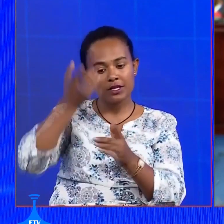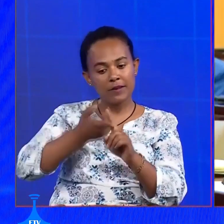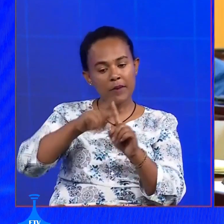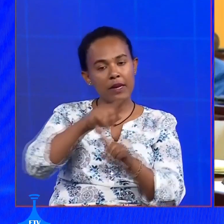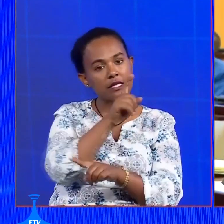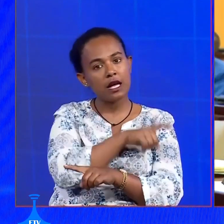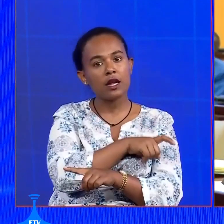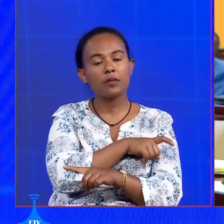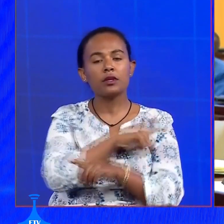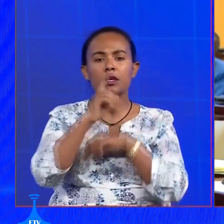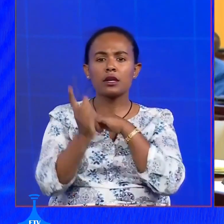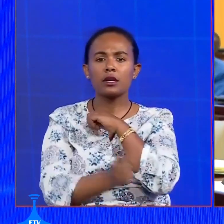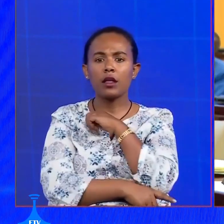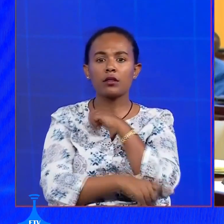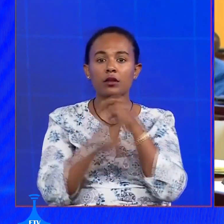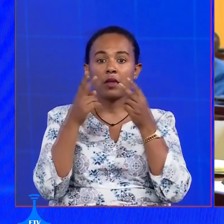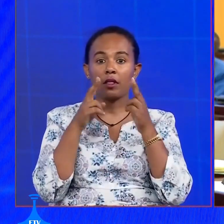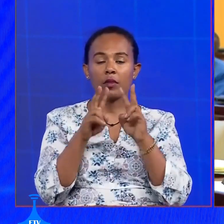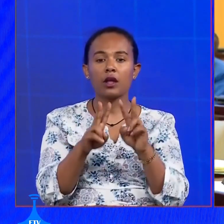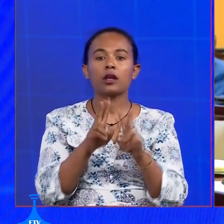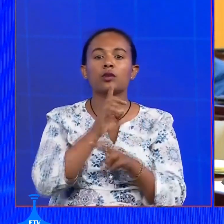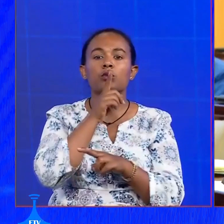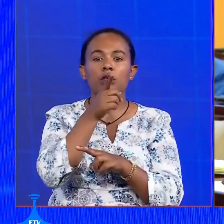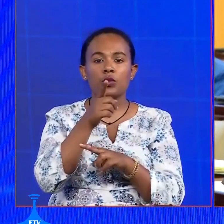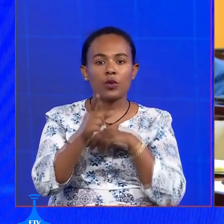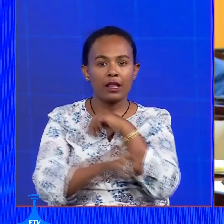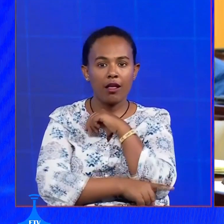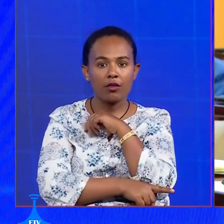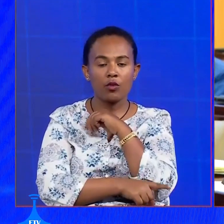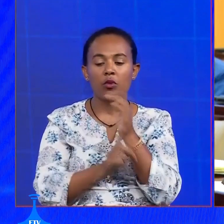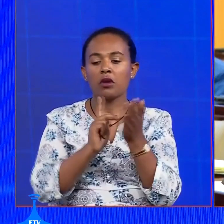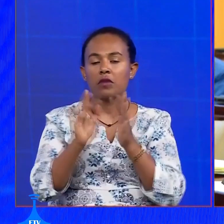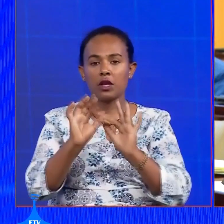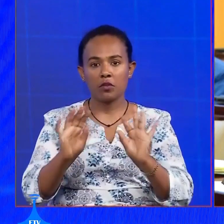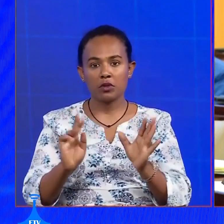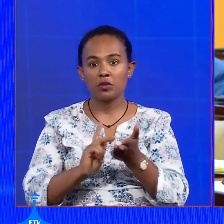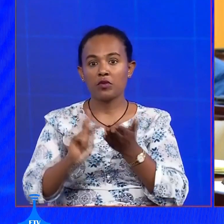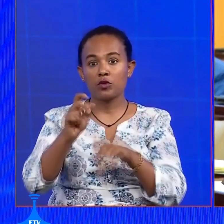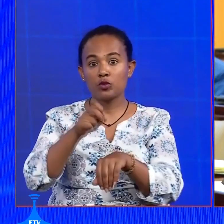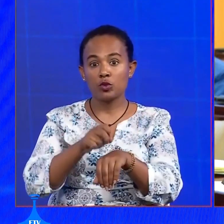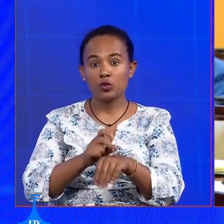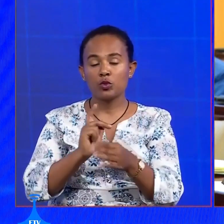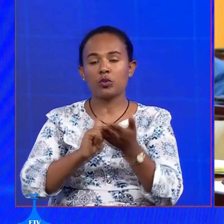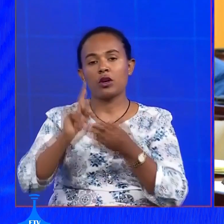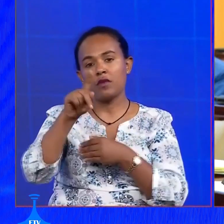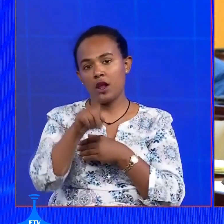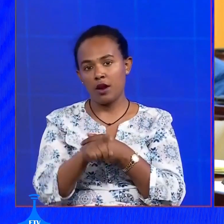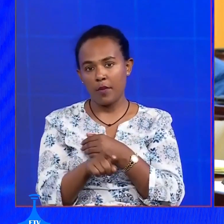የምንለው። ቅጣትን በተመለከተ እውነት ነው፣ ቅጣት መከፈል የለበትም። ክፍያዎች በወቅቱ መከፈል